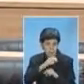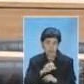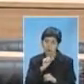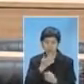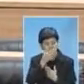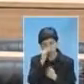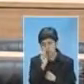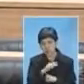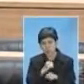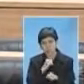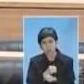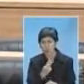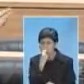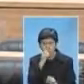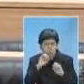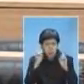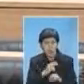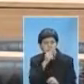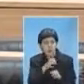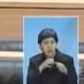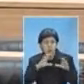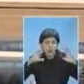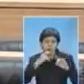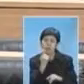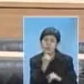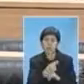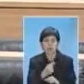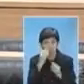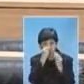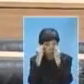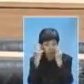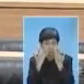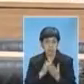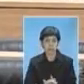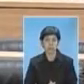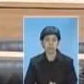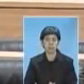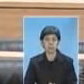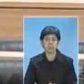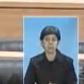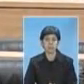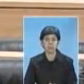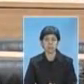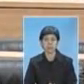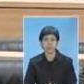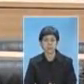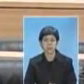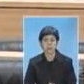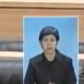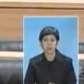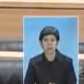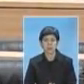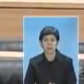าไม่มองมาทางนี้เลยมองแต่ทางขวาอย่างเดียวตาท่านเหล่หรือยังไงไม่ทราบขนาดประธ